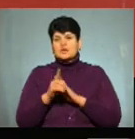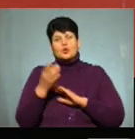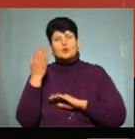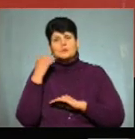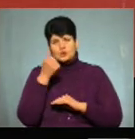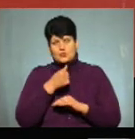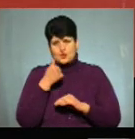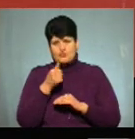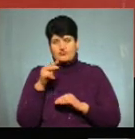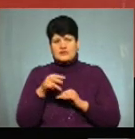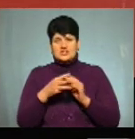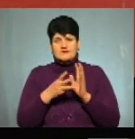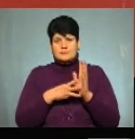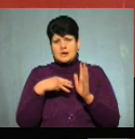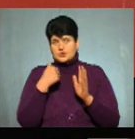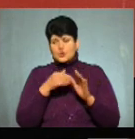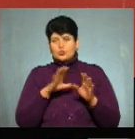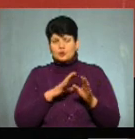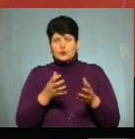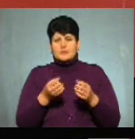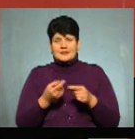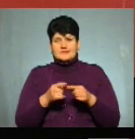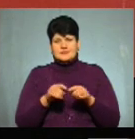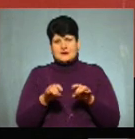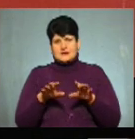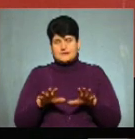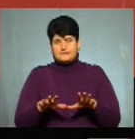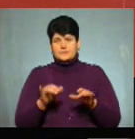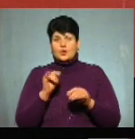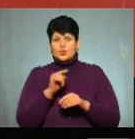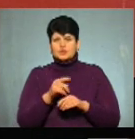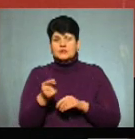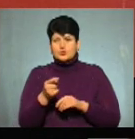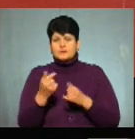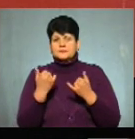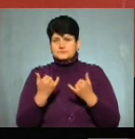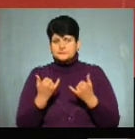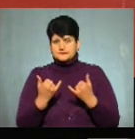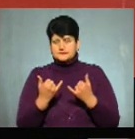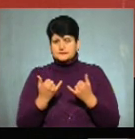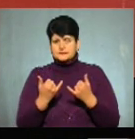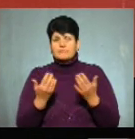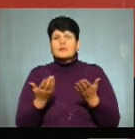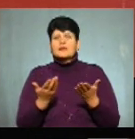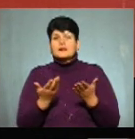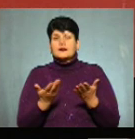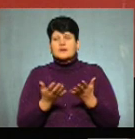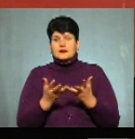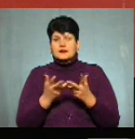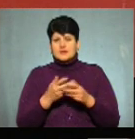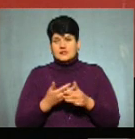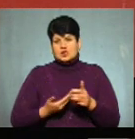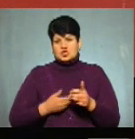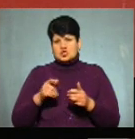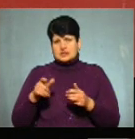року, тобто у 2018 році було прийнято таке рішення, то у Тернополі наразі яка кількість жителів все ж